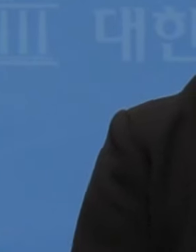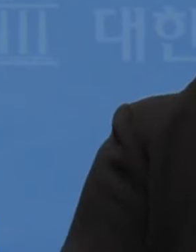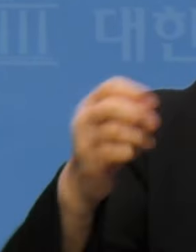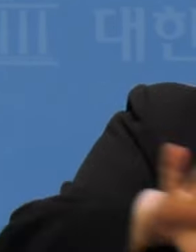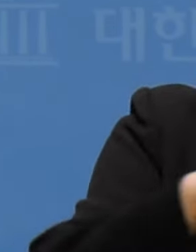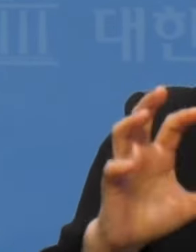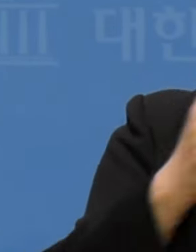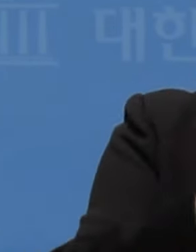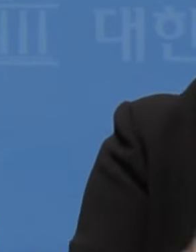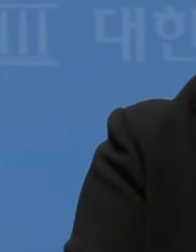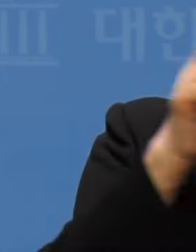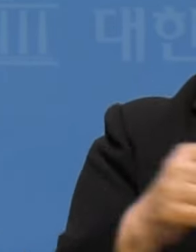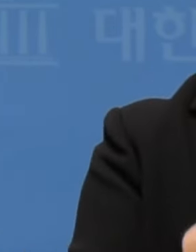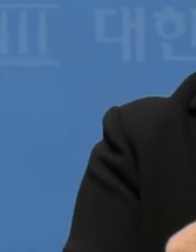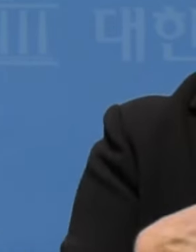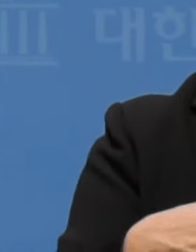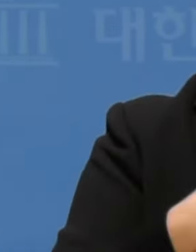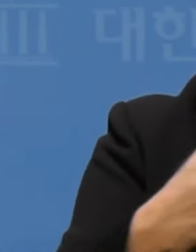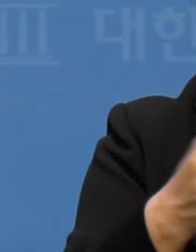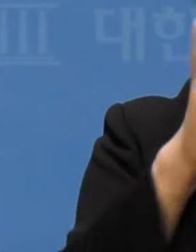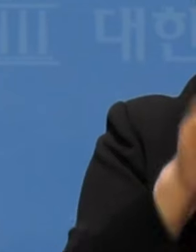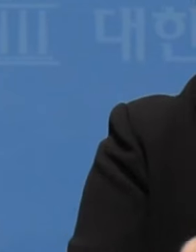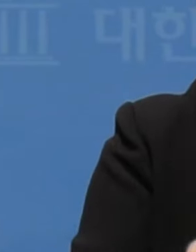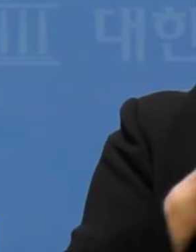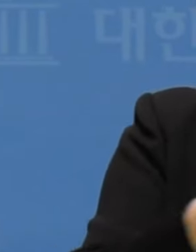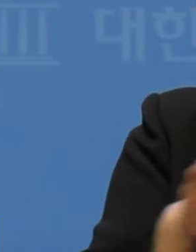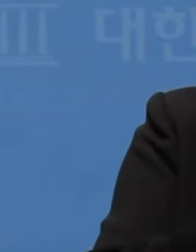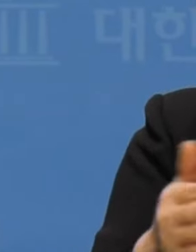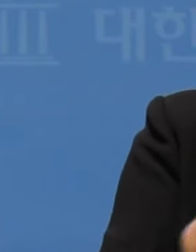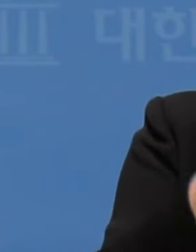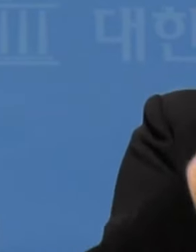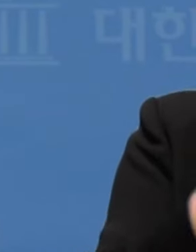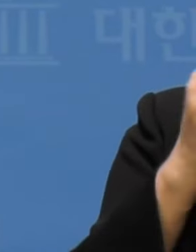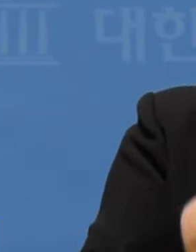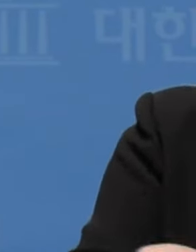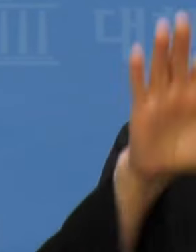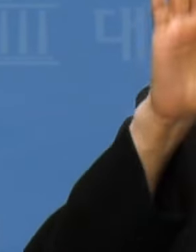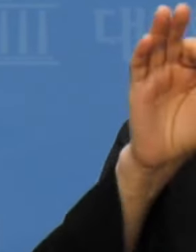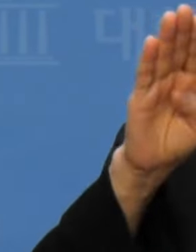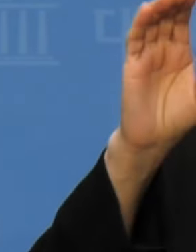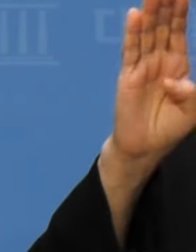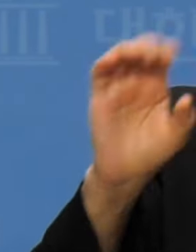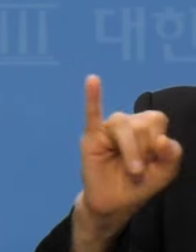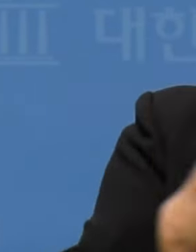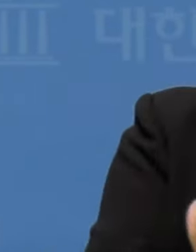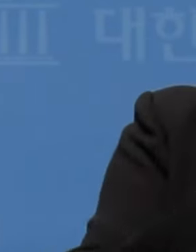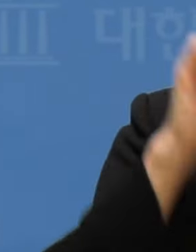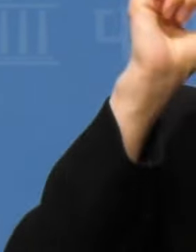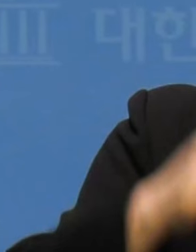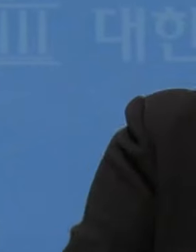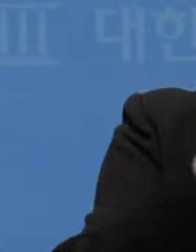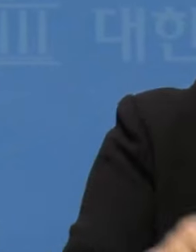다른 국가들은 산업 스파이에 대해 빠르게 대처 중입니다. 미국 FBI는 자국 내 중국 산업